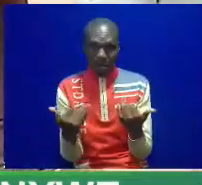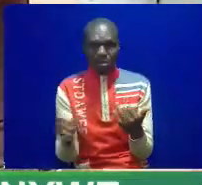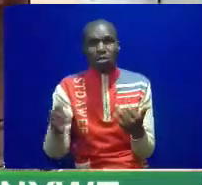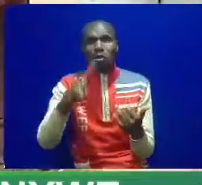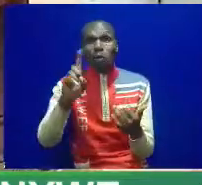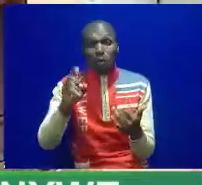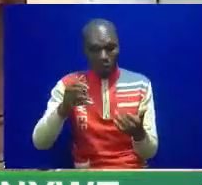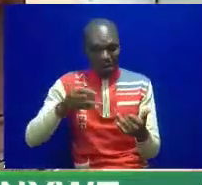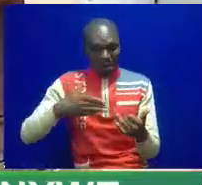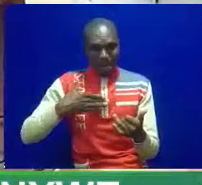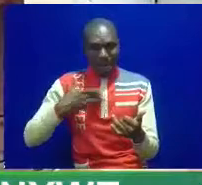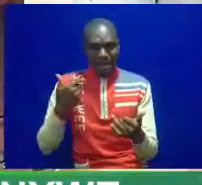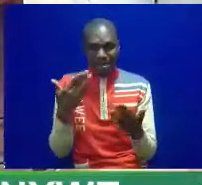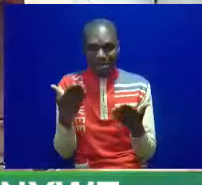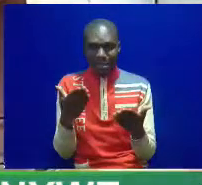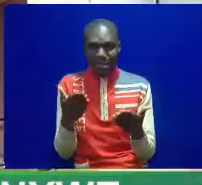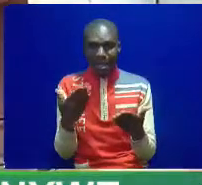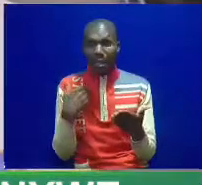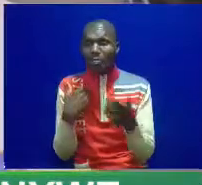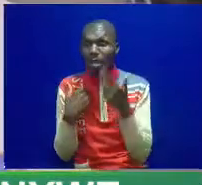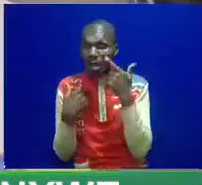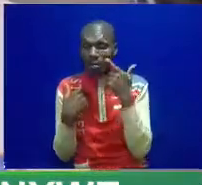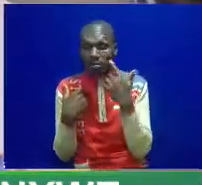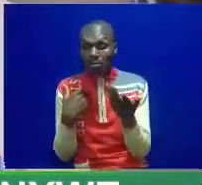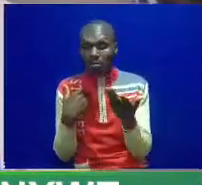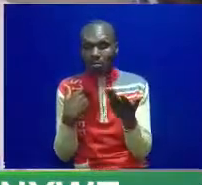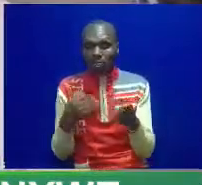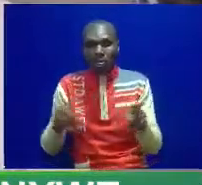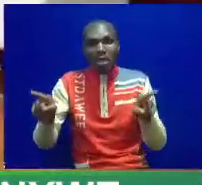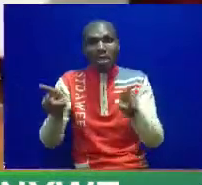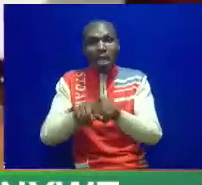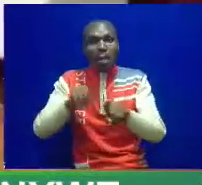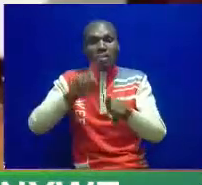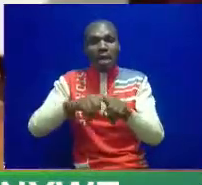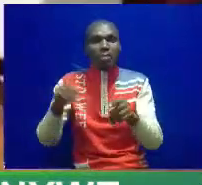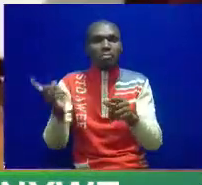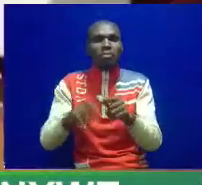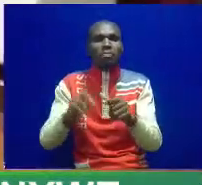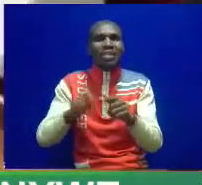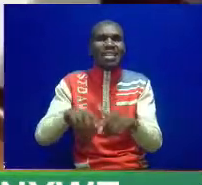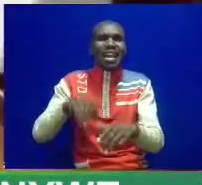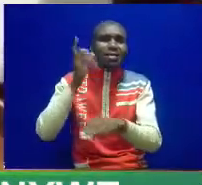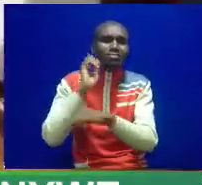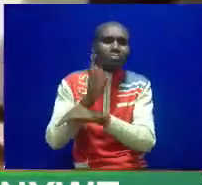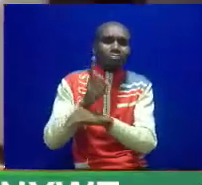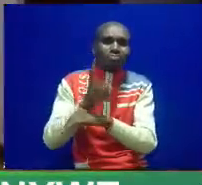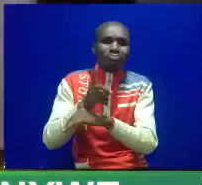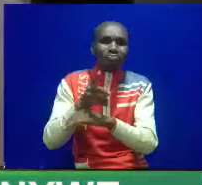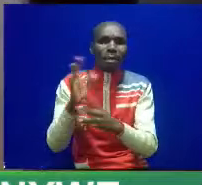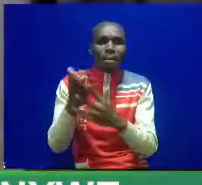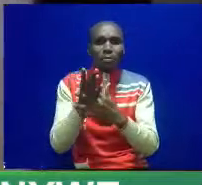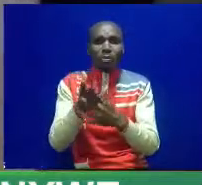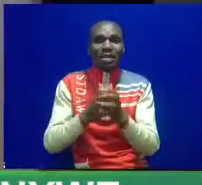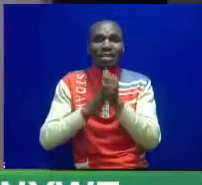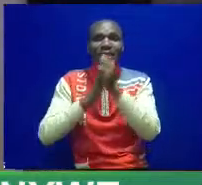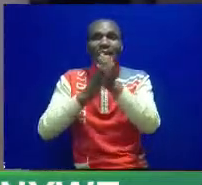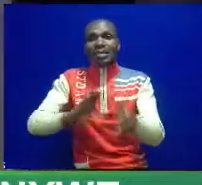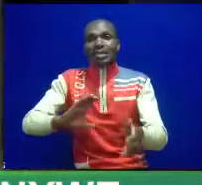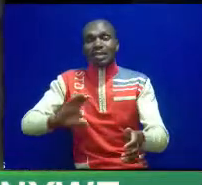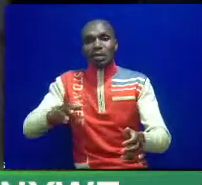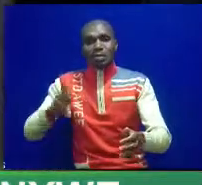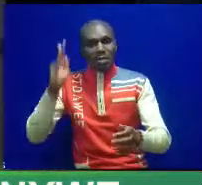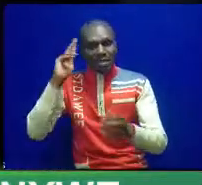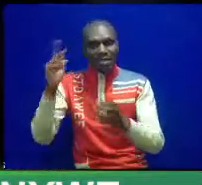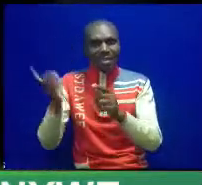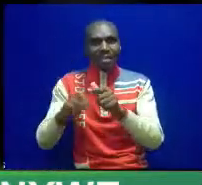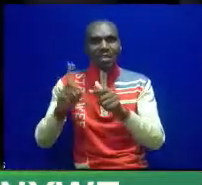is here elikonya atali komorora no mwana lengi mwako morora mwana chingaki echiyo songoni gamo chirigati yabara ikuruwa se county ya Kisii na